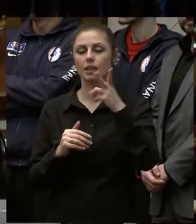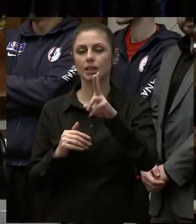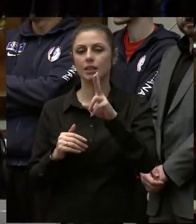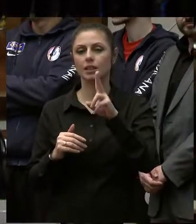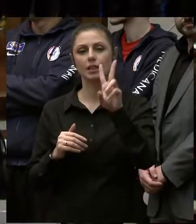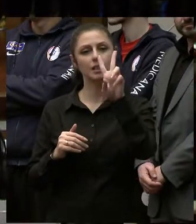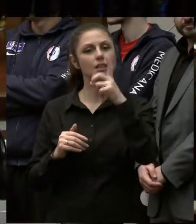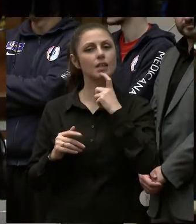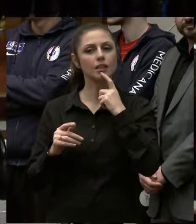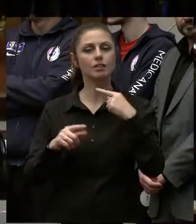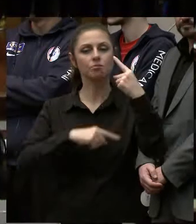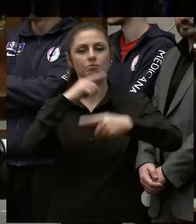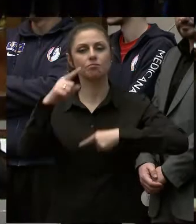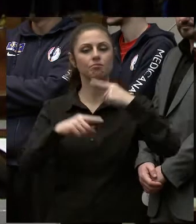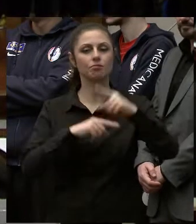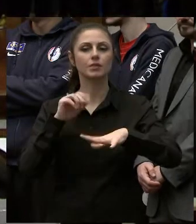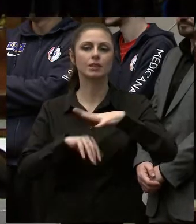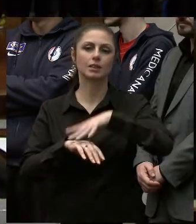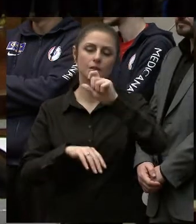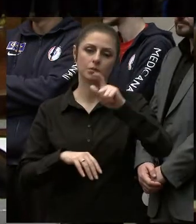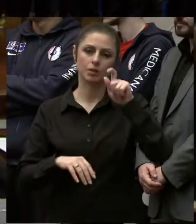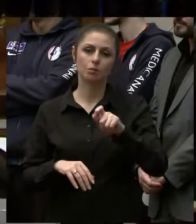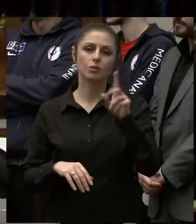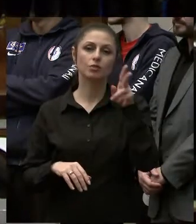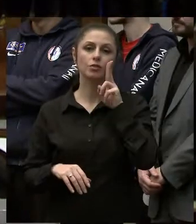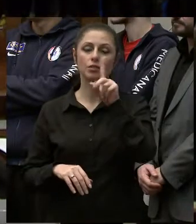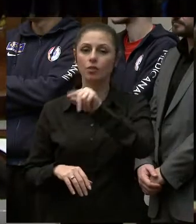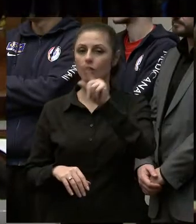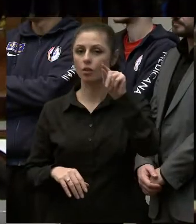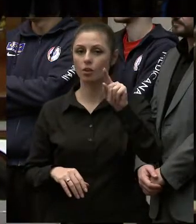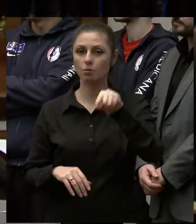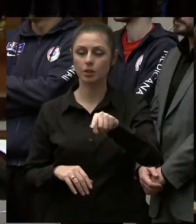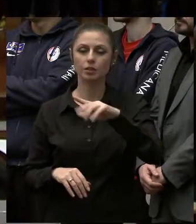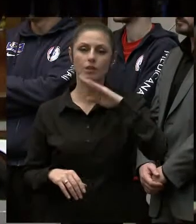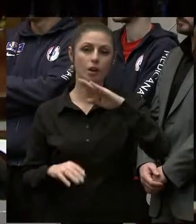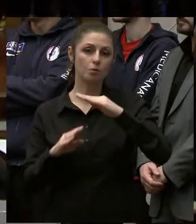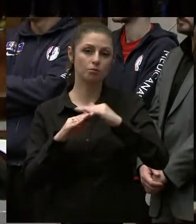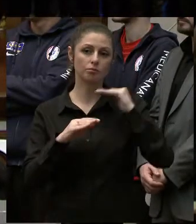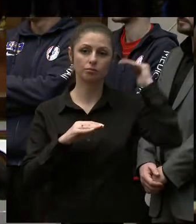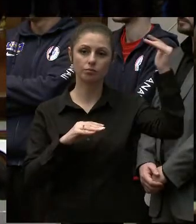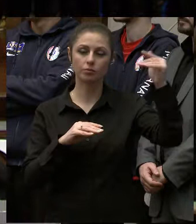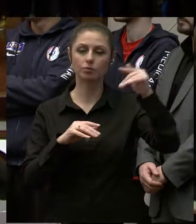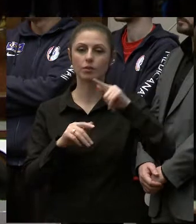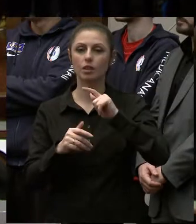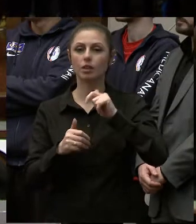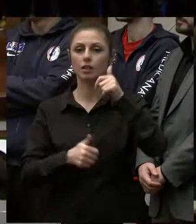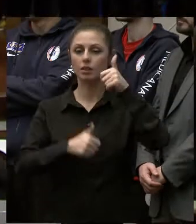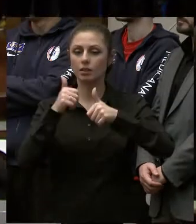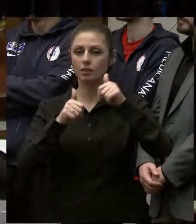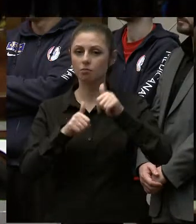temsil ediyor. Son 11 yurt dışındaki Avrupa Kupası oynayan FIBA